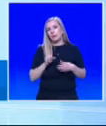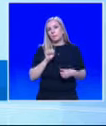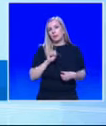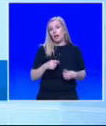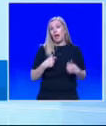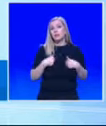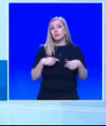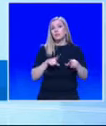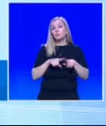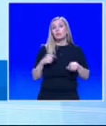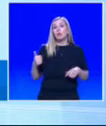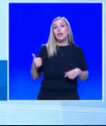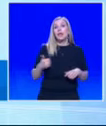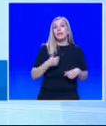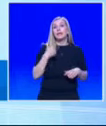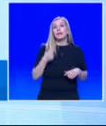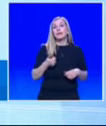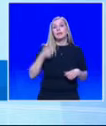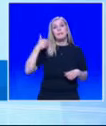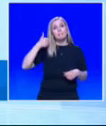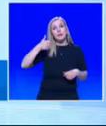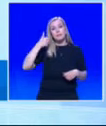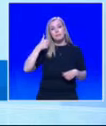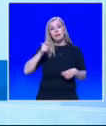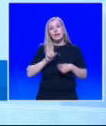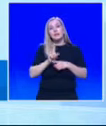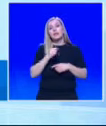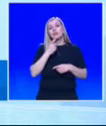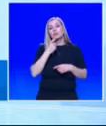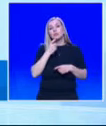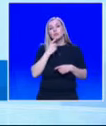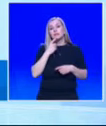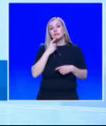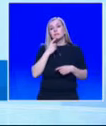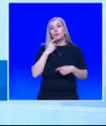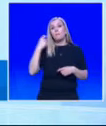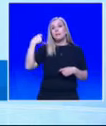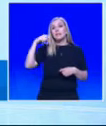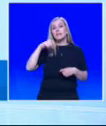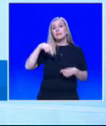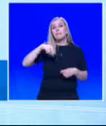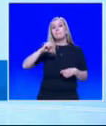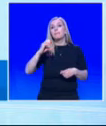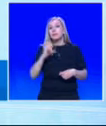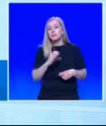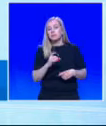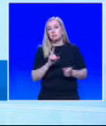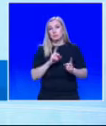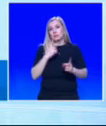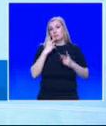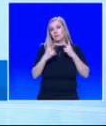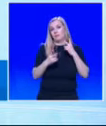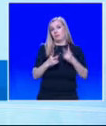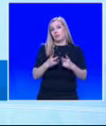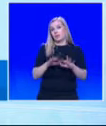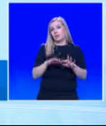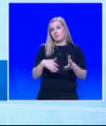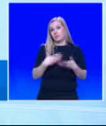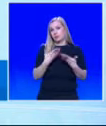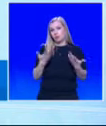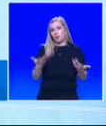лидер на БСП, който 11 години е бил президент на ПЕС, никак не искам да видя подобна ситуация. А освен